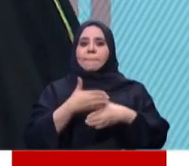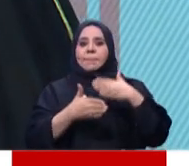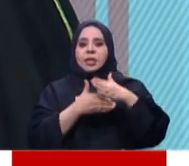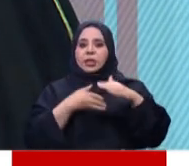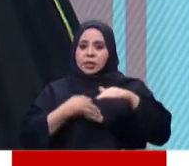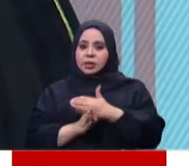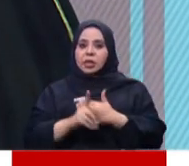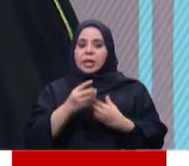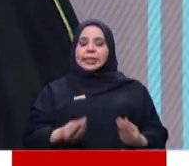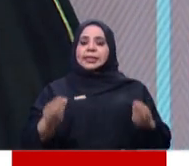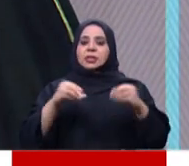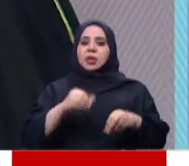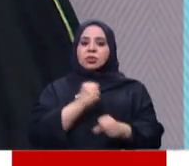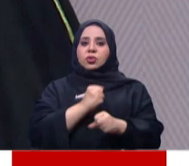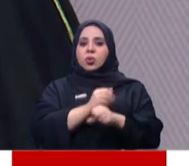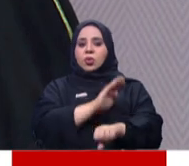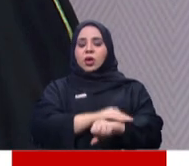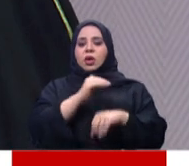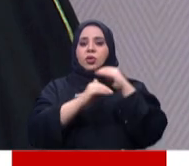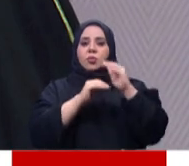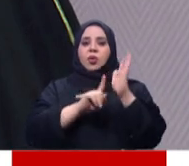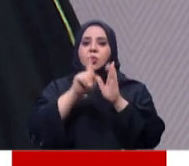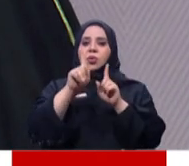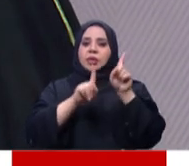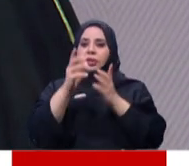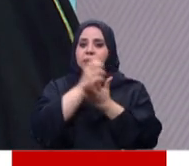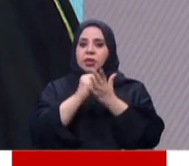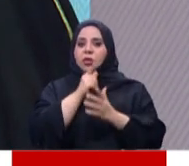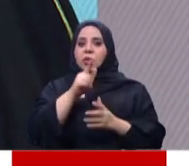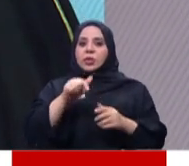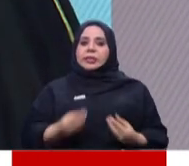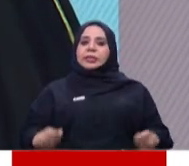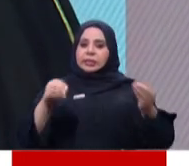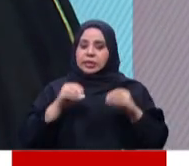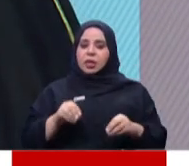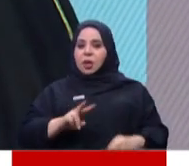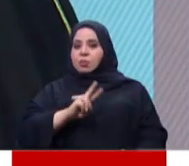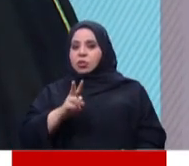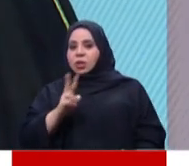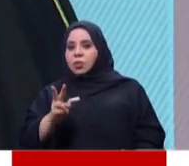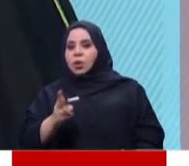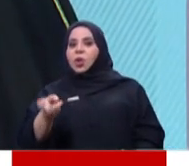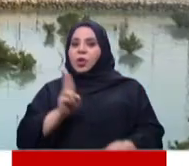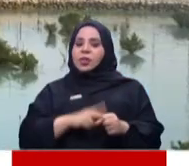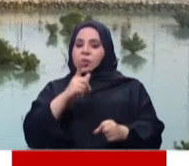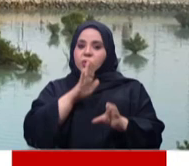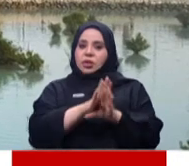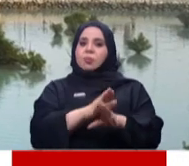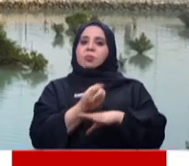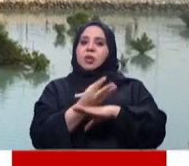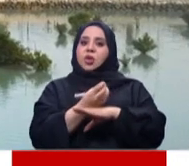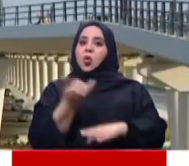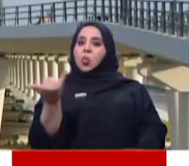التحتية ومضاعفة الجهود لنمو الاقتصاد الوطني عبر تحفيز قطاعاته المتنوعة ودعمها